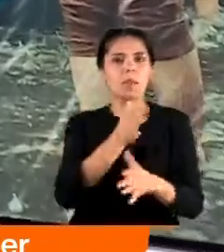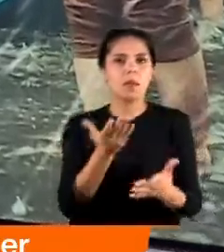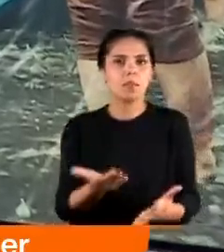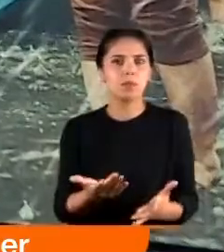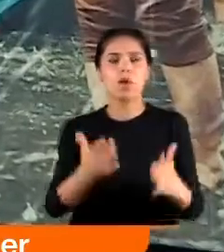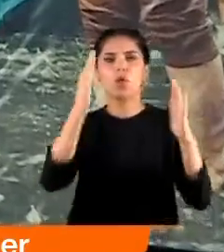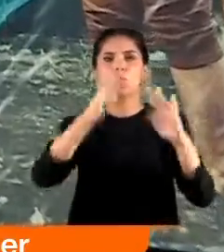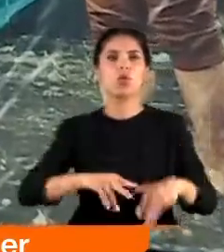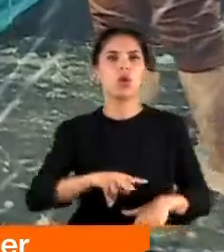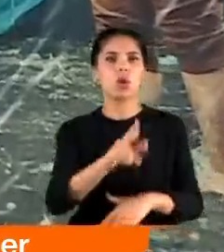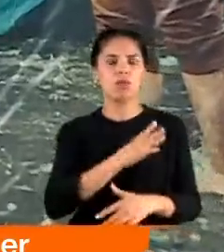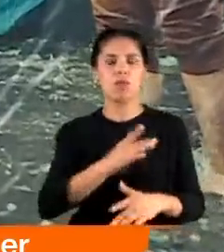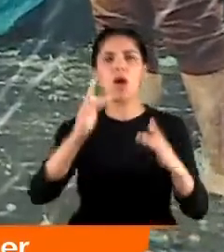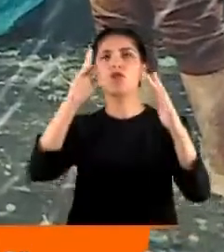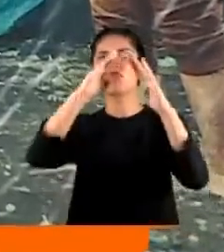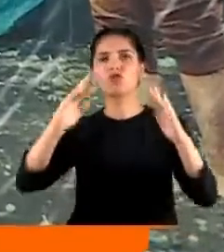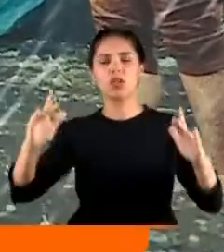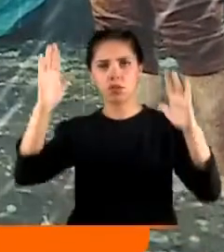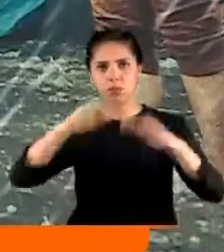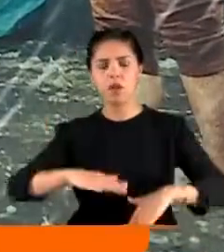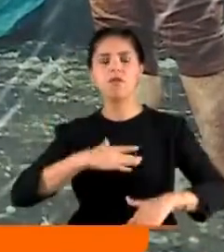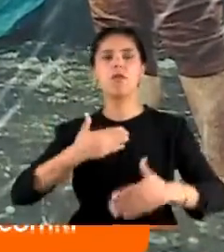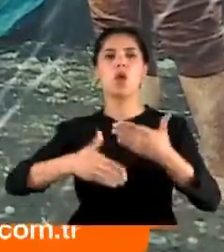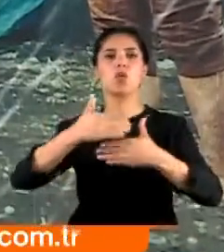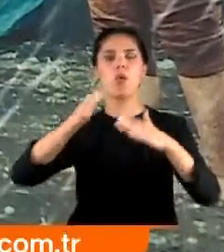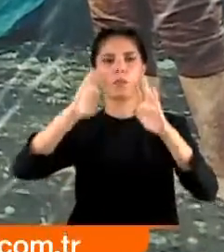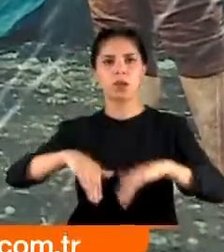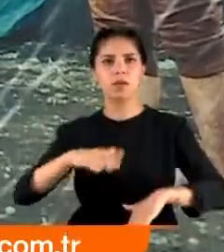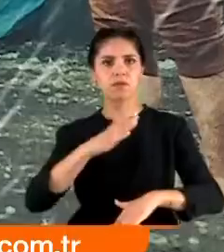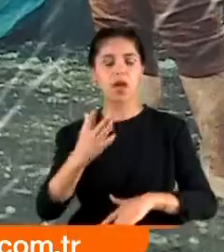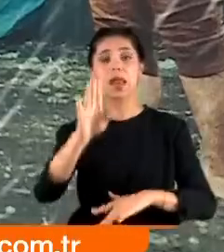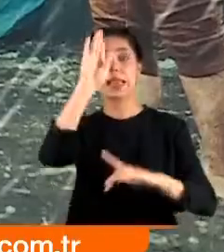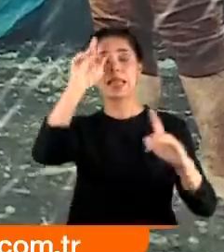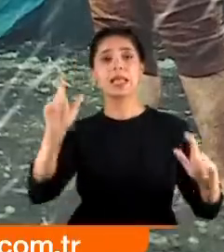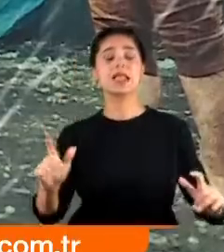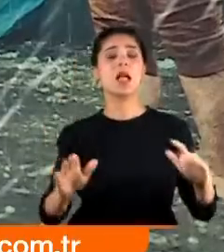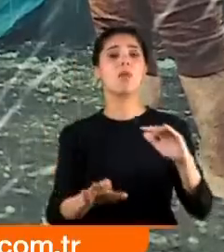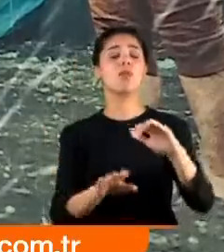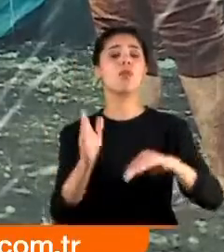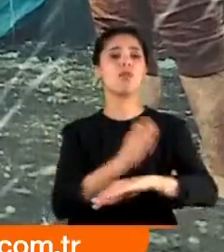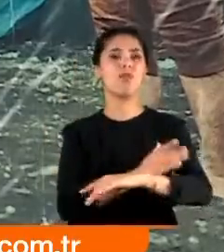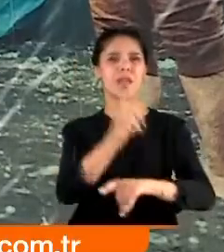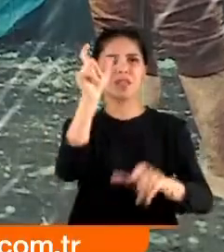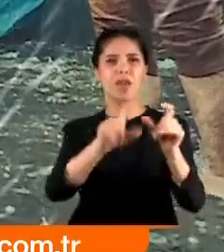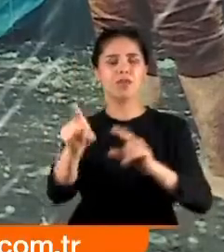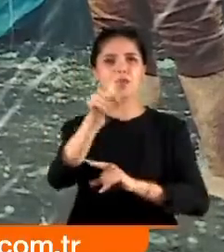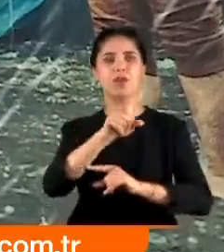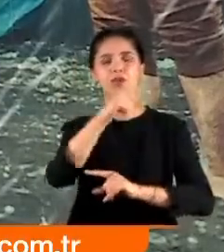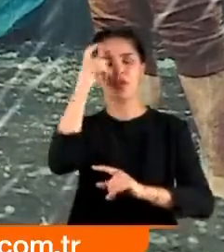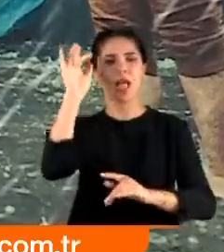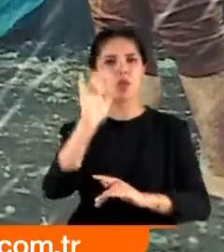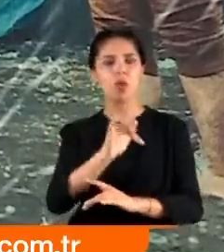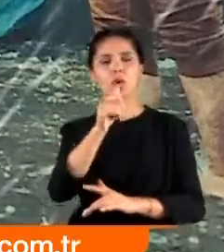şaşırdı. Çöken yollar, çatılar ve istinat duvarları da cabası. İşte İstanbul'un yaz ortasında göstermeye